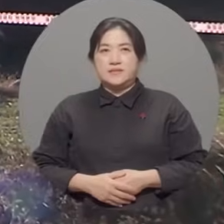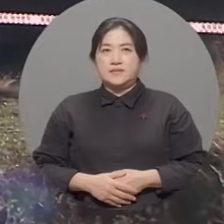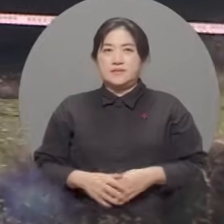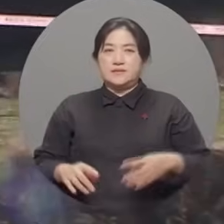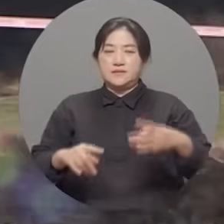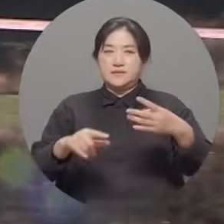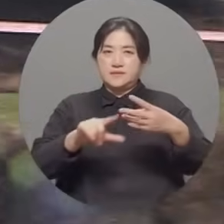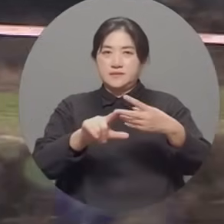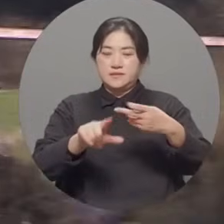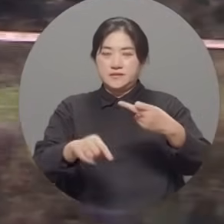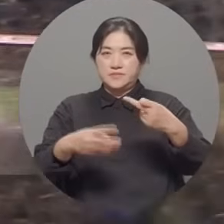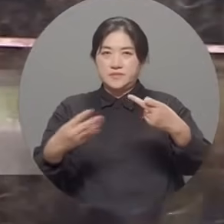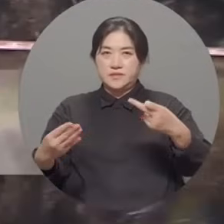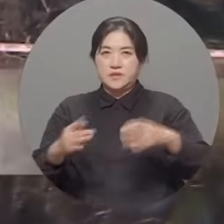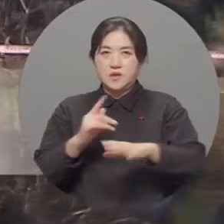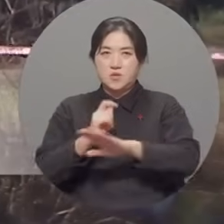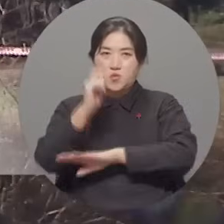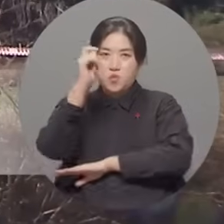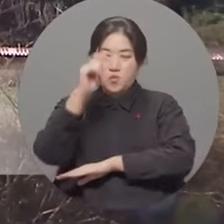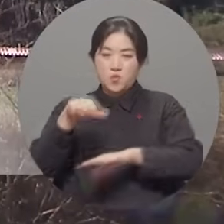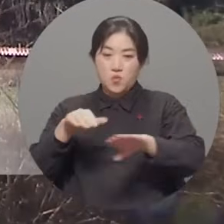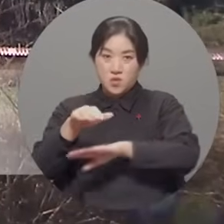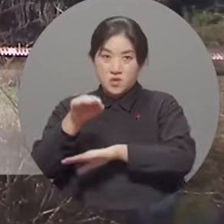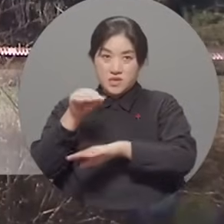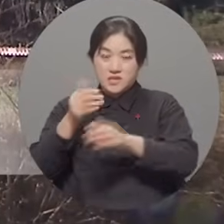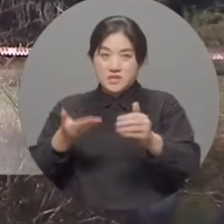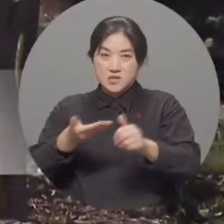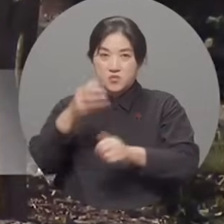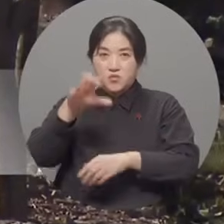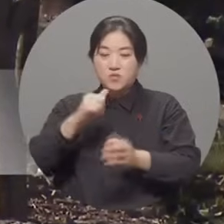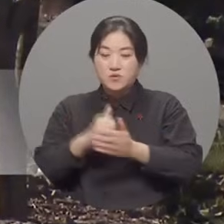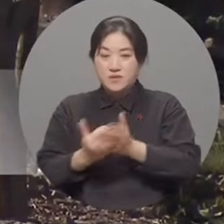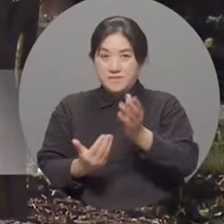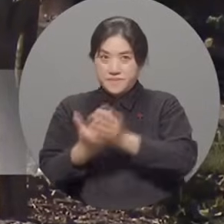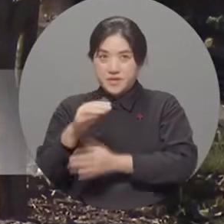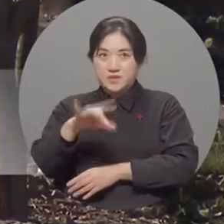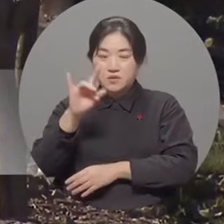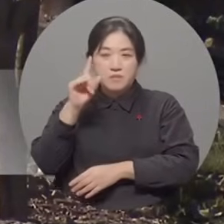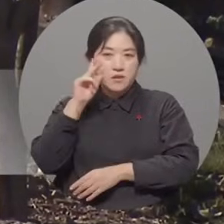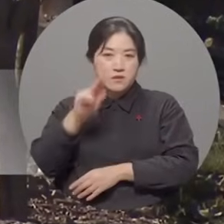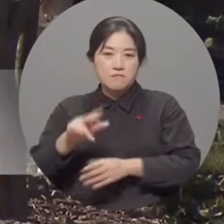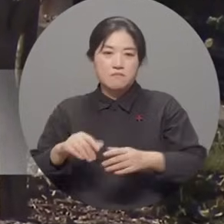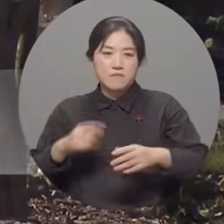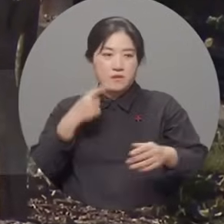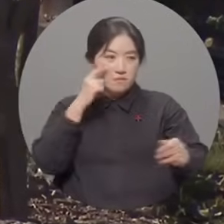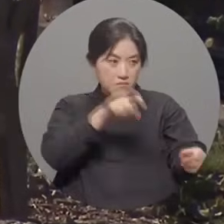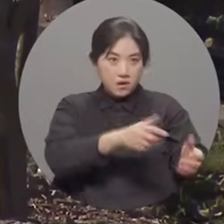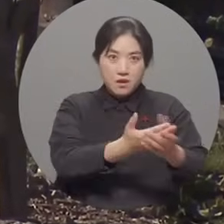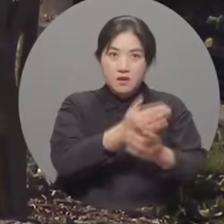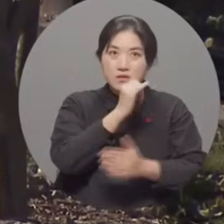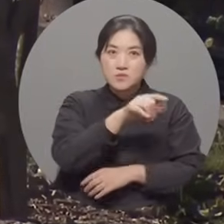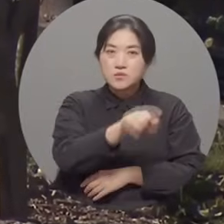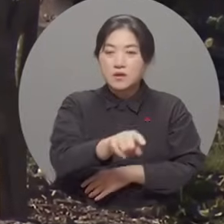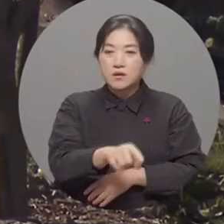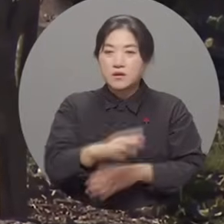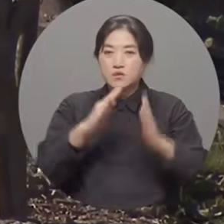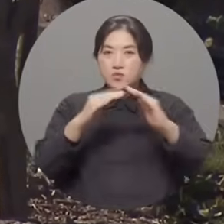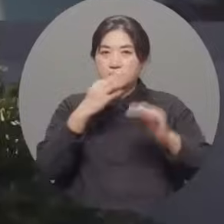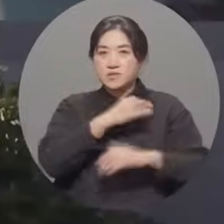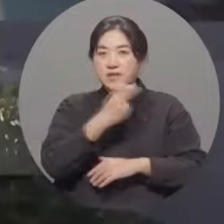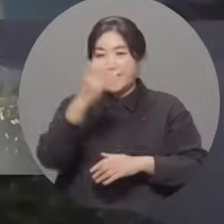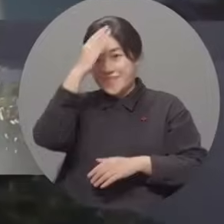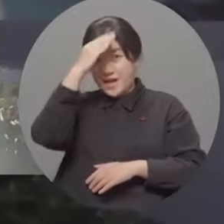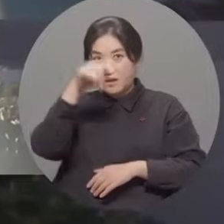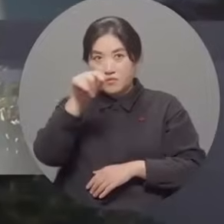고흥 오리 농장에서 올겨울 첫 조류 인플루엔자가 발생한 이후 이틀 만에 확진 사례가 나온 데 이어 전북 익산의 닭